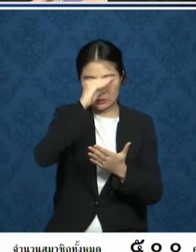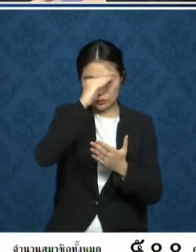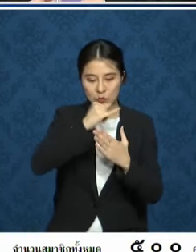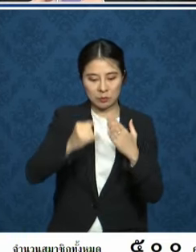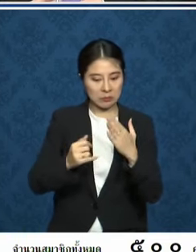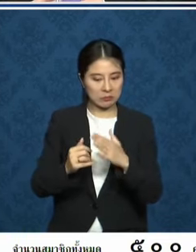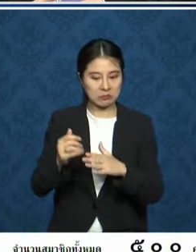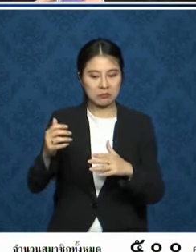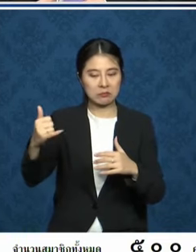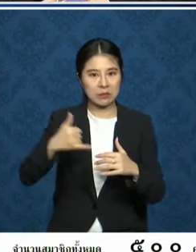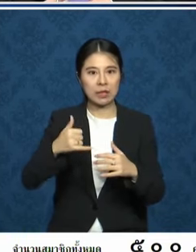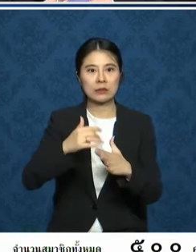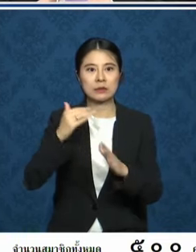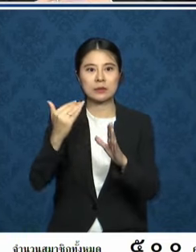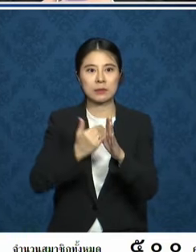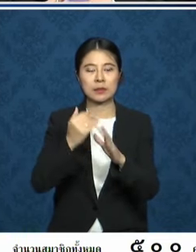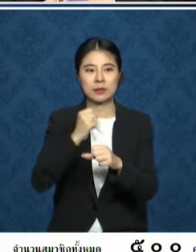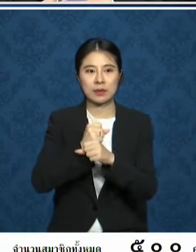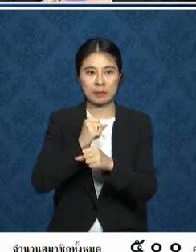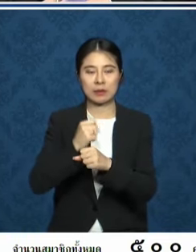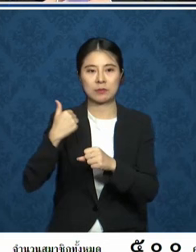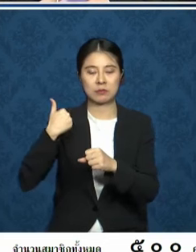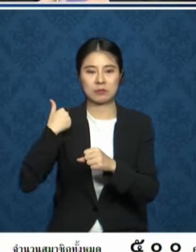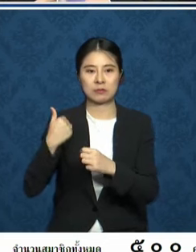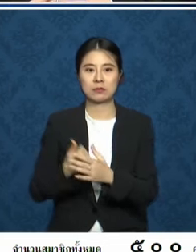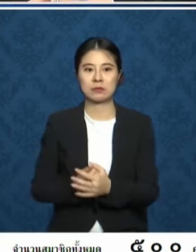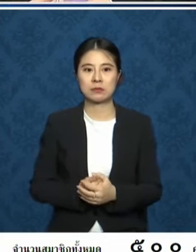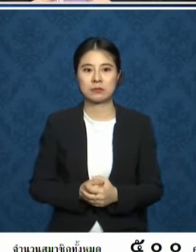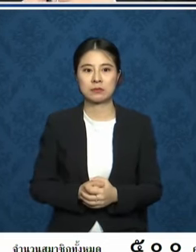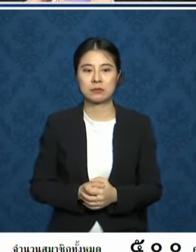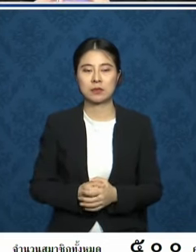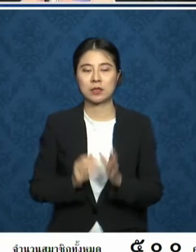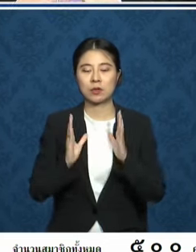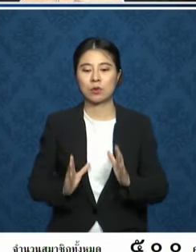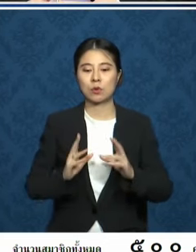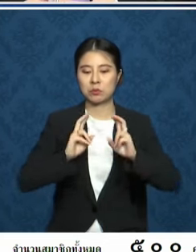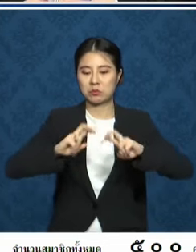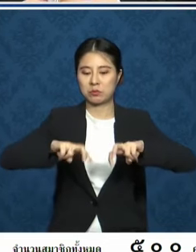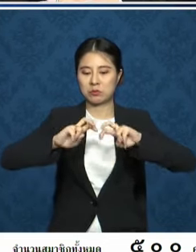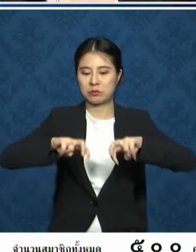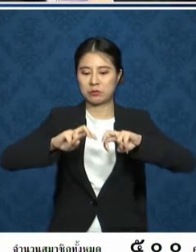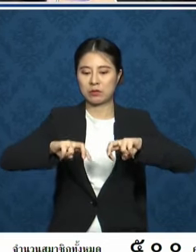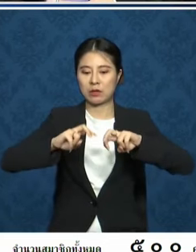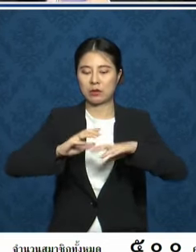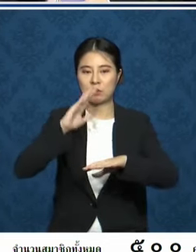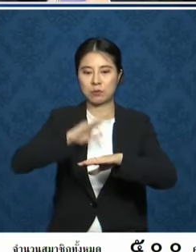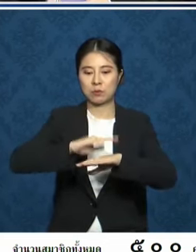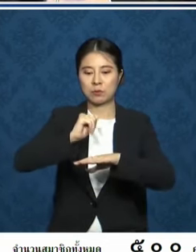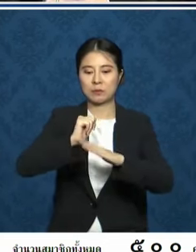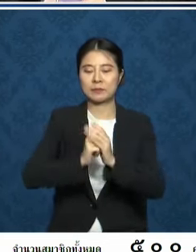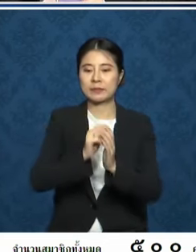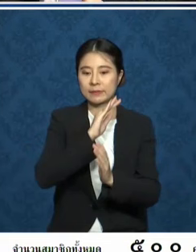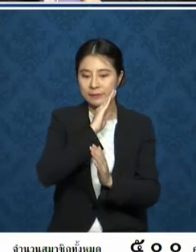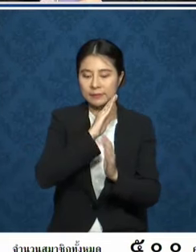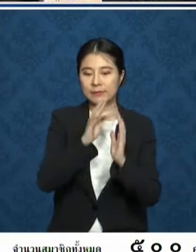เชิงลึกแล้วกเชื่อมกับเครอขายตประเทศเป็ข้อดีของประเทศการที่จะมนกวิจัยอย่นี้จะทำให้เมอมีเทคโนโยีใหม